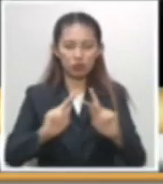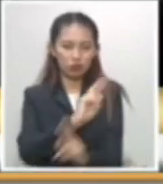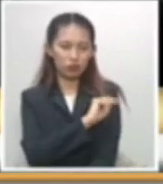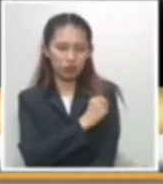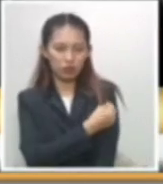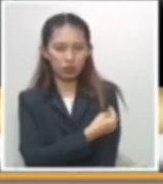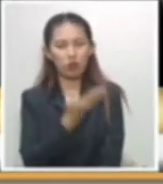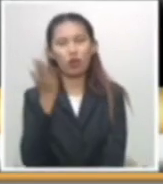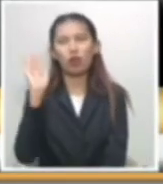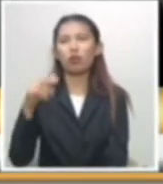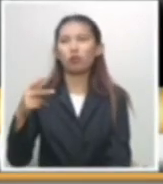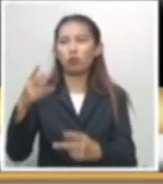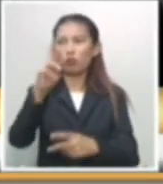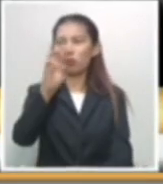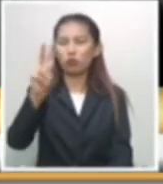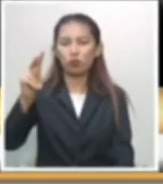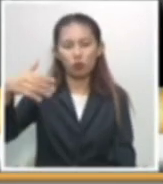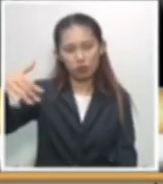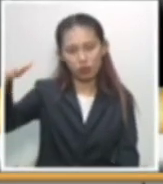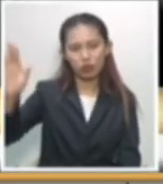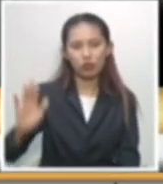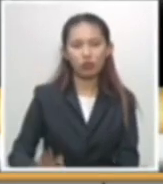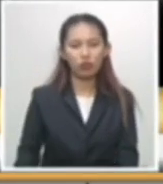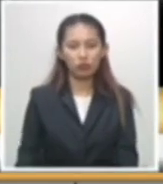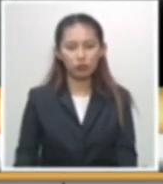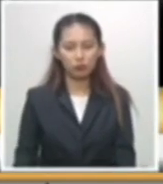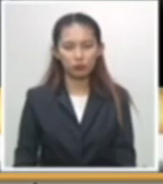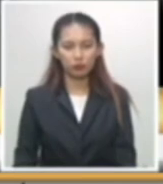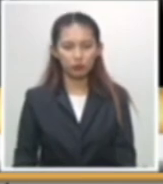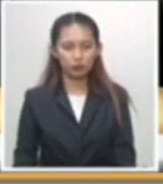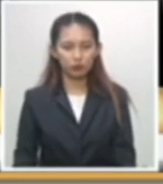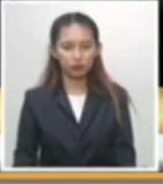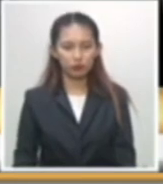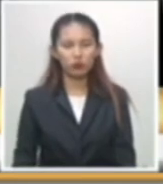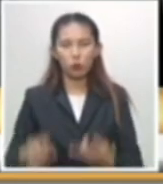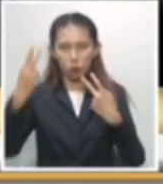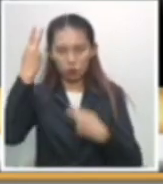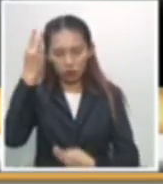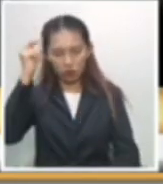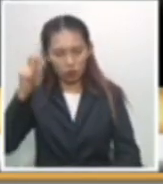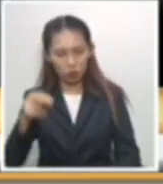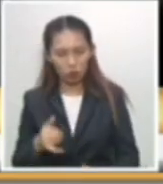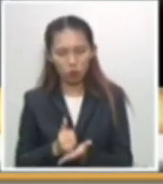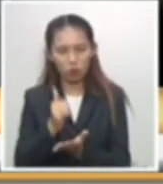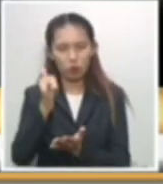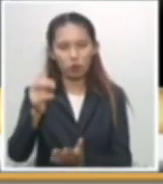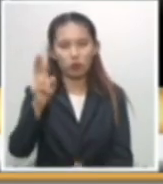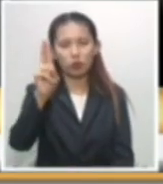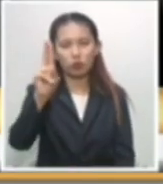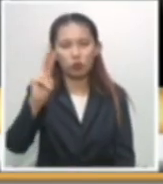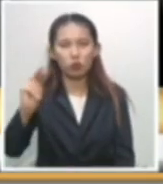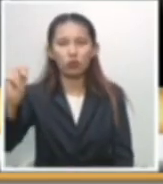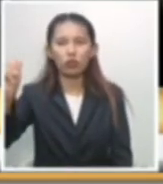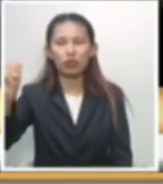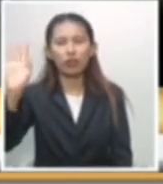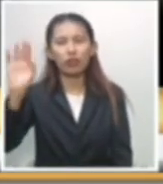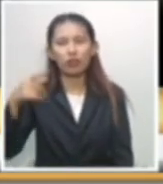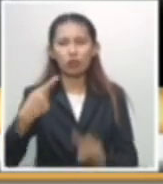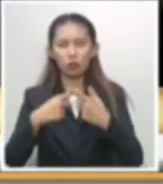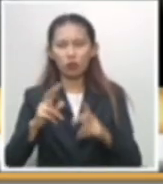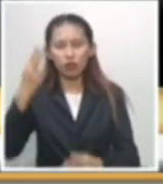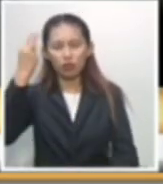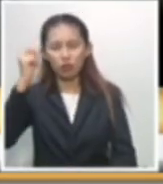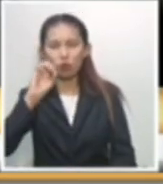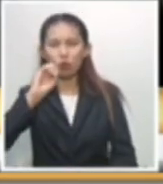เรื่องสาธารณสุขเนี่ยมันก็ดีอยู่อย่างฮะท่านนายกอุตส่าห์ไป UN แล้วก็บอกว่าท่านไม่ได้พูดถึงโครงการ30บาทรักษาทุกโร